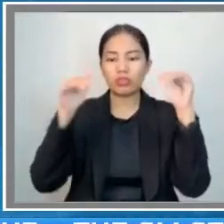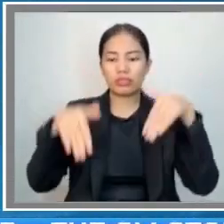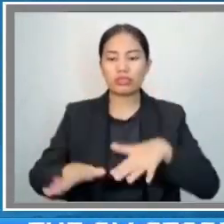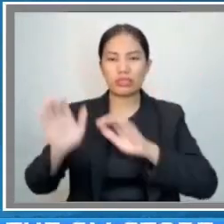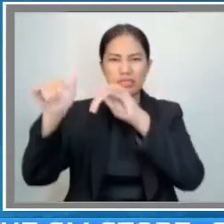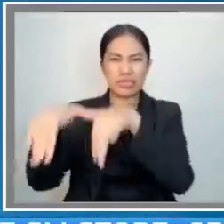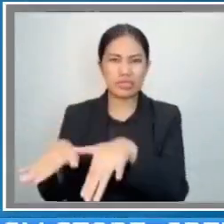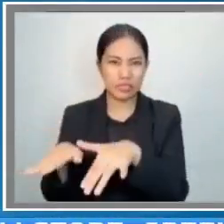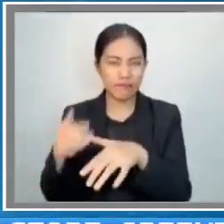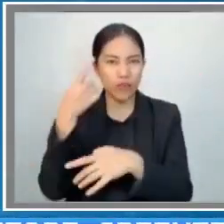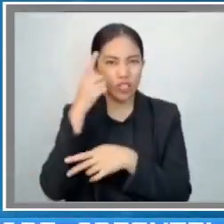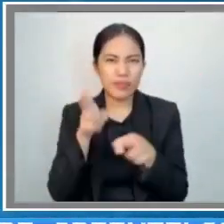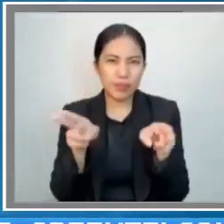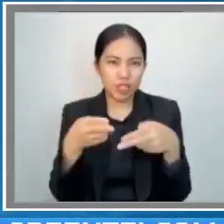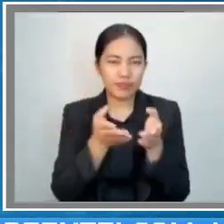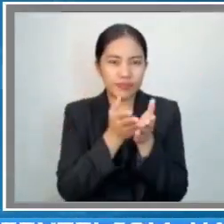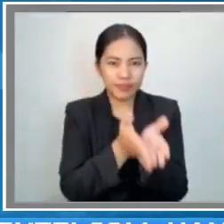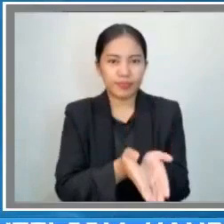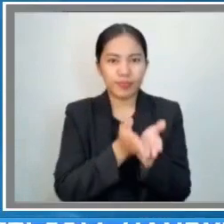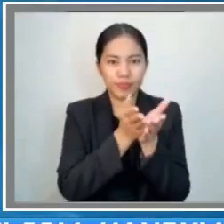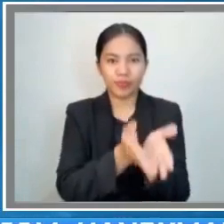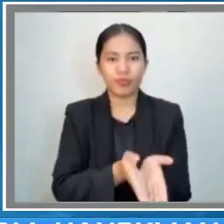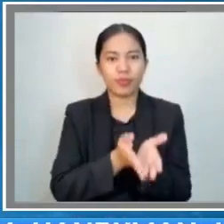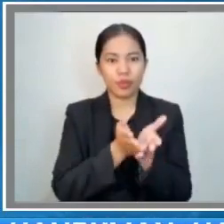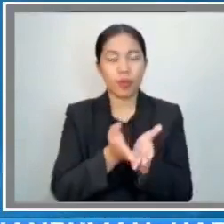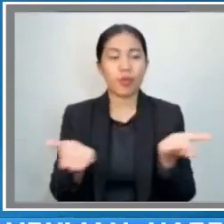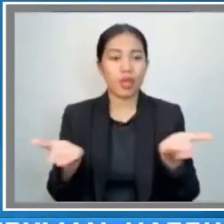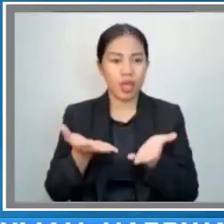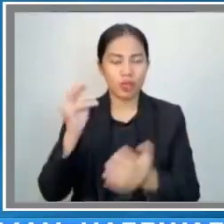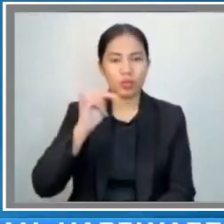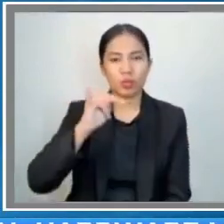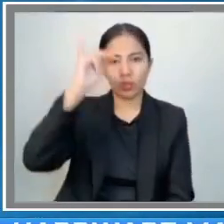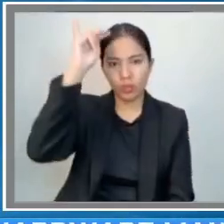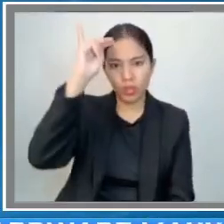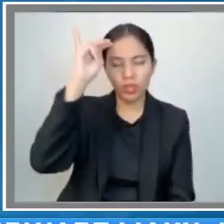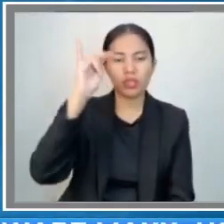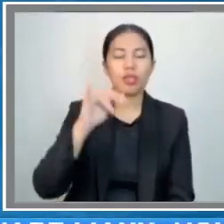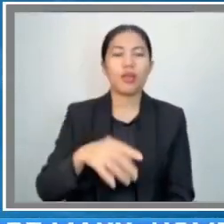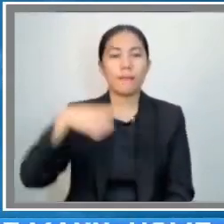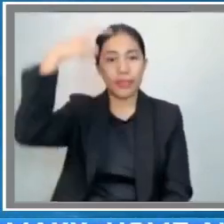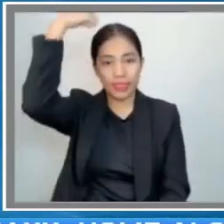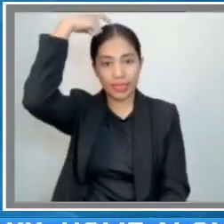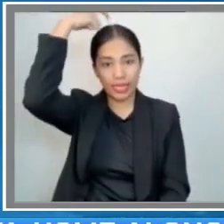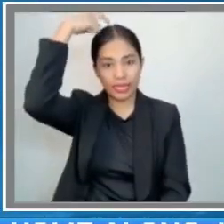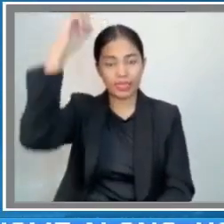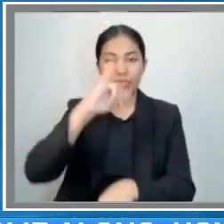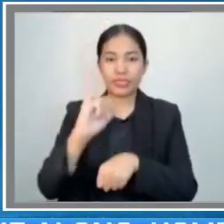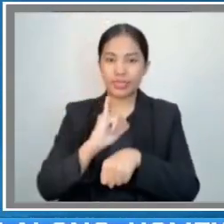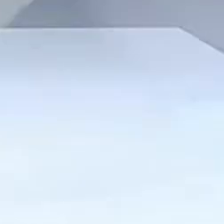sakop o sa mga dagat na sakop ng Ilocos Norte, Batanes at mga isla ng Babuyan.